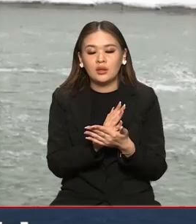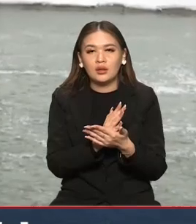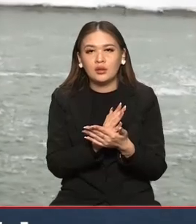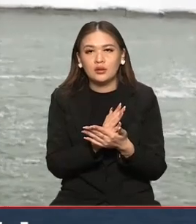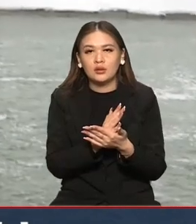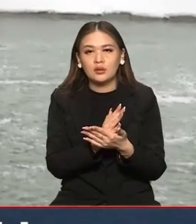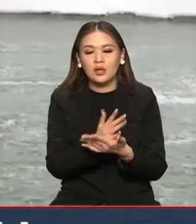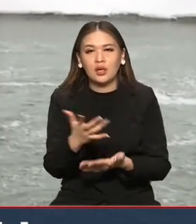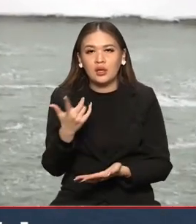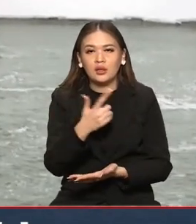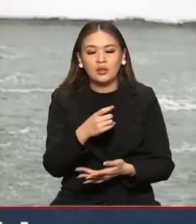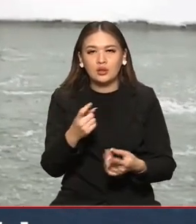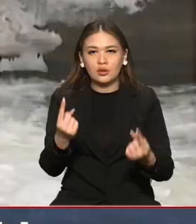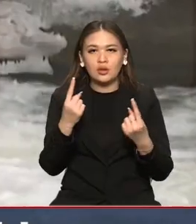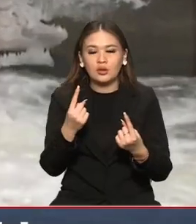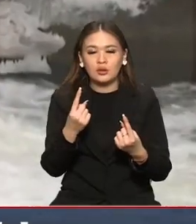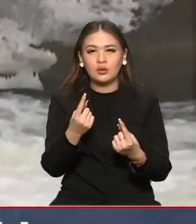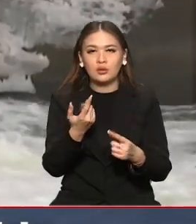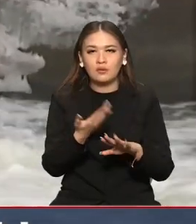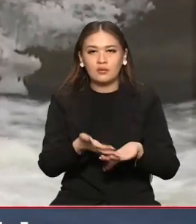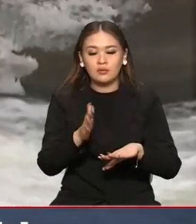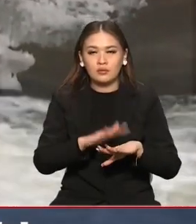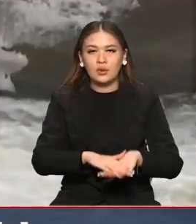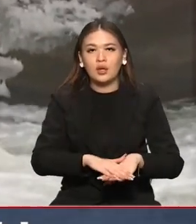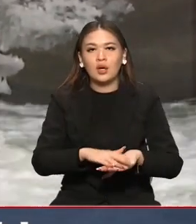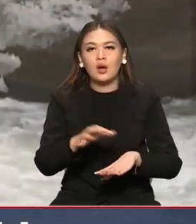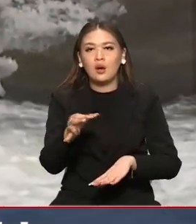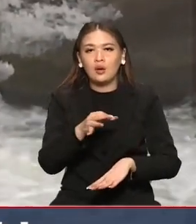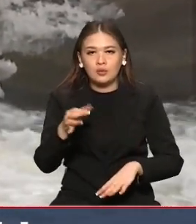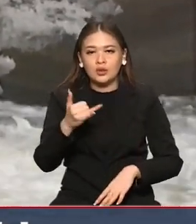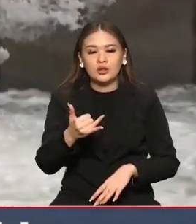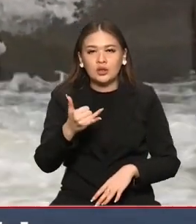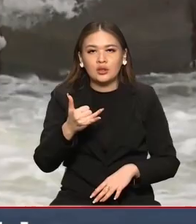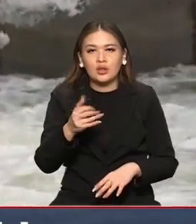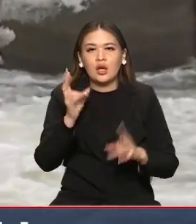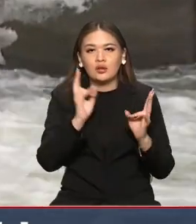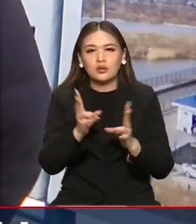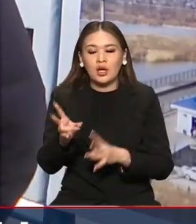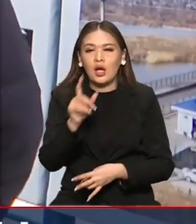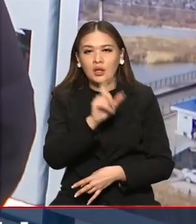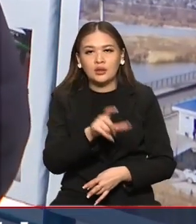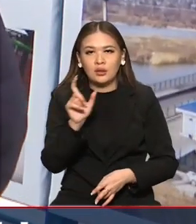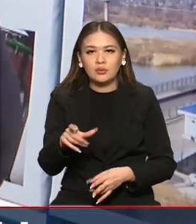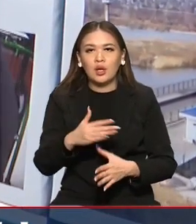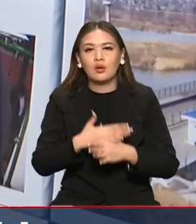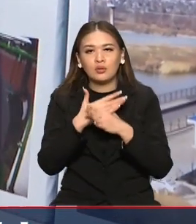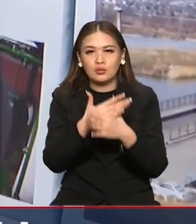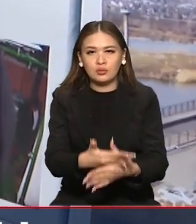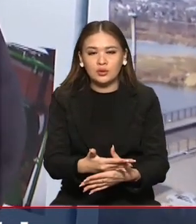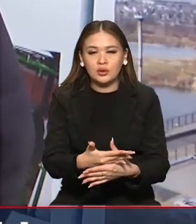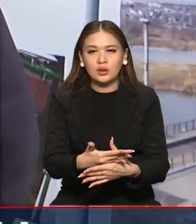жағдай күрделі, барлық жұмыстар жүргізіліп жатыр. Зардап шеккен адамдарды көмек көрсетіледі,